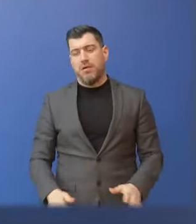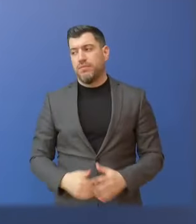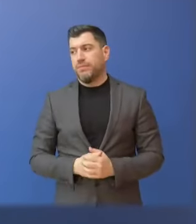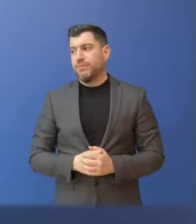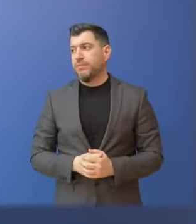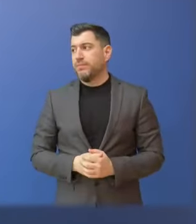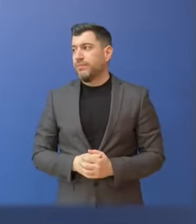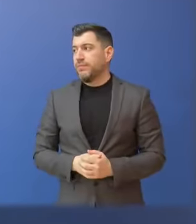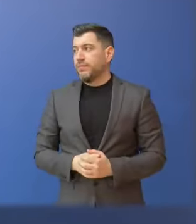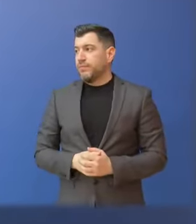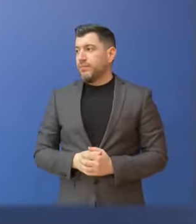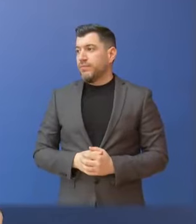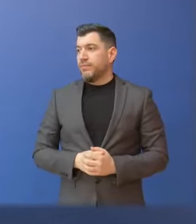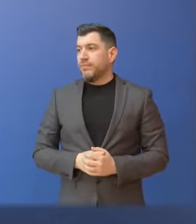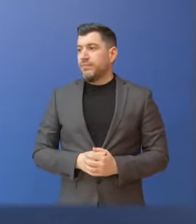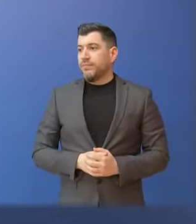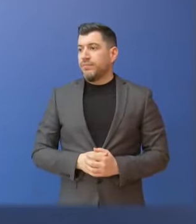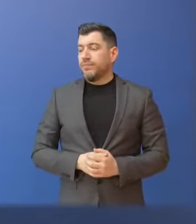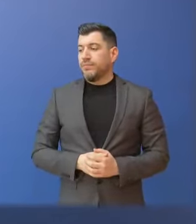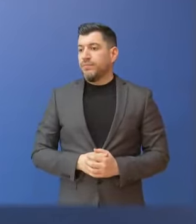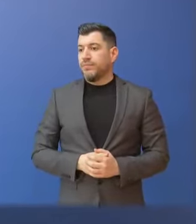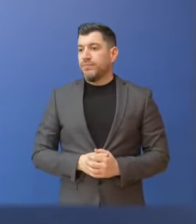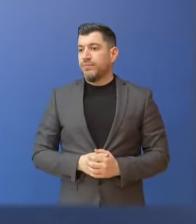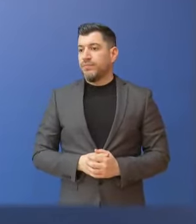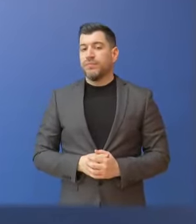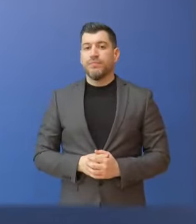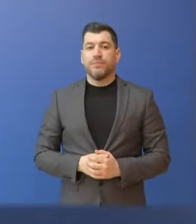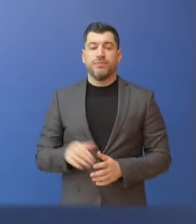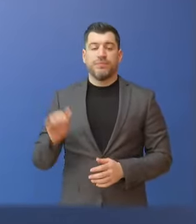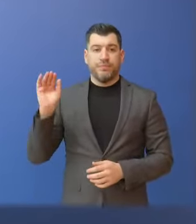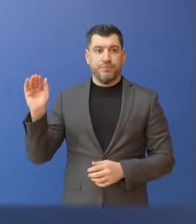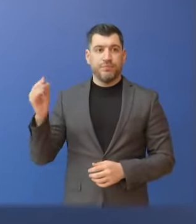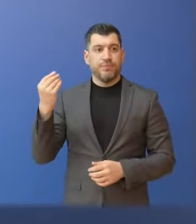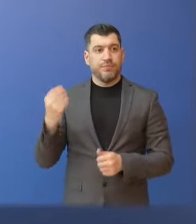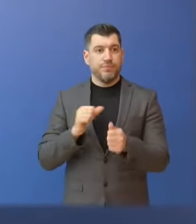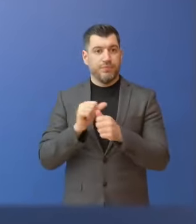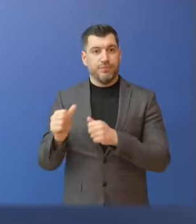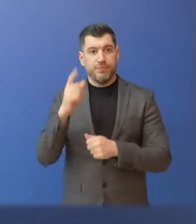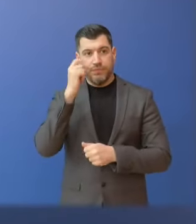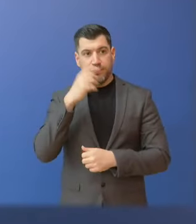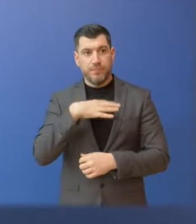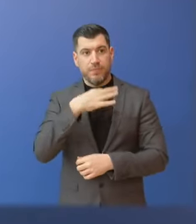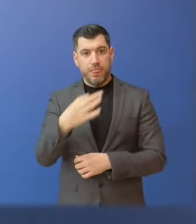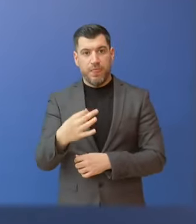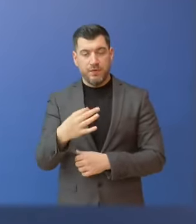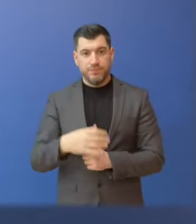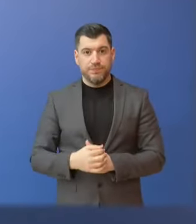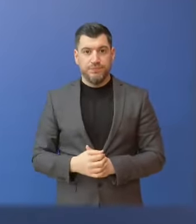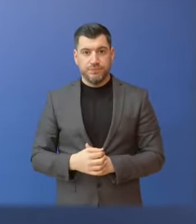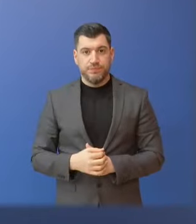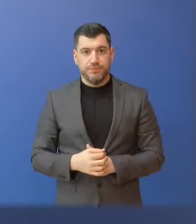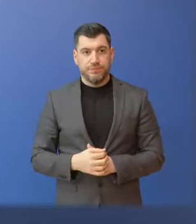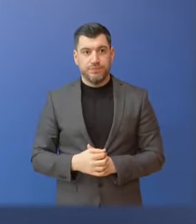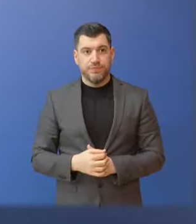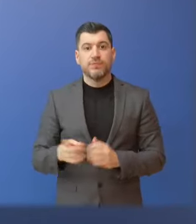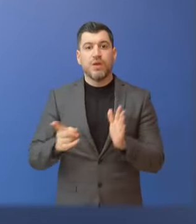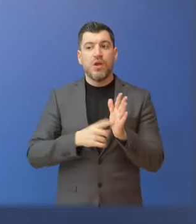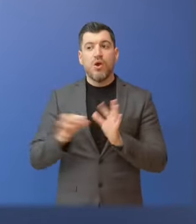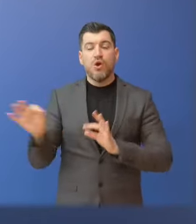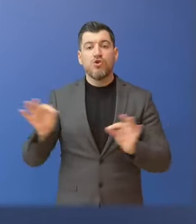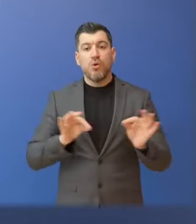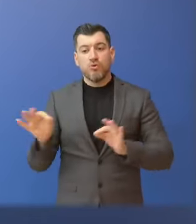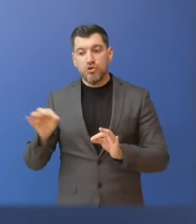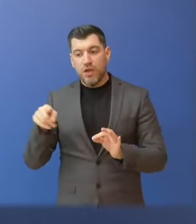ελάτε καλό μήνα κύριε εκπρόσωπε αναντίρρητα η κυβέρνηση έχει ανοίξει μέτωπα με τα νομοσχέδια των νέων